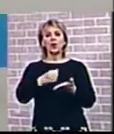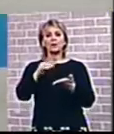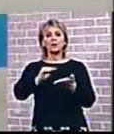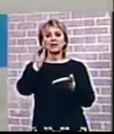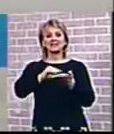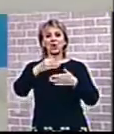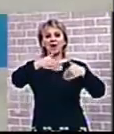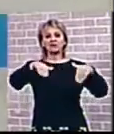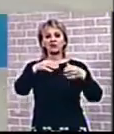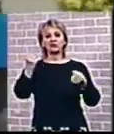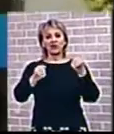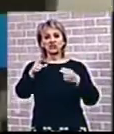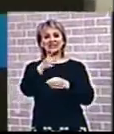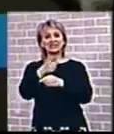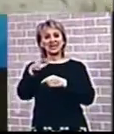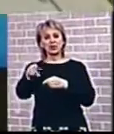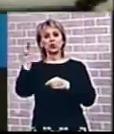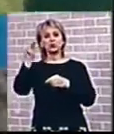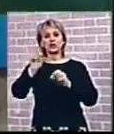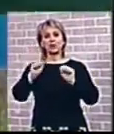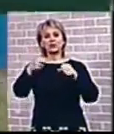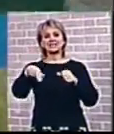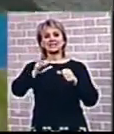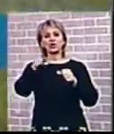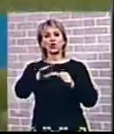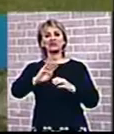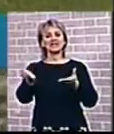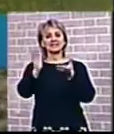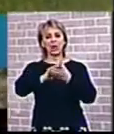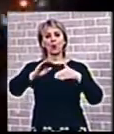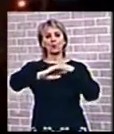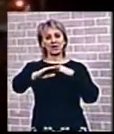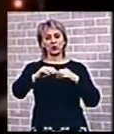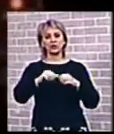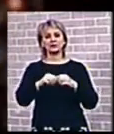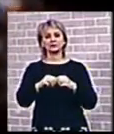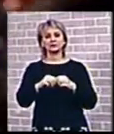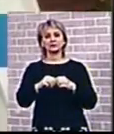Постановка в окоп, вождение и стрельба. Учение мотострелков на незнакомом полигоне.